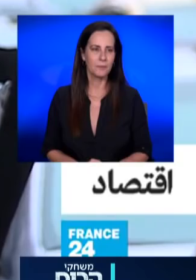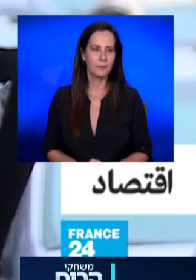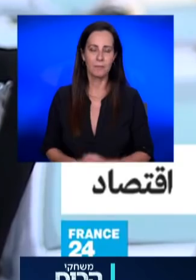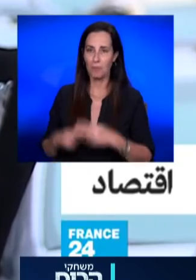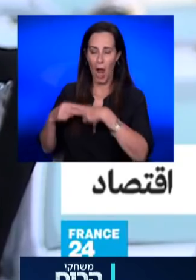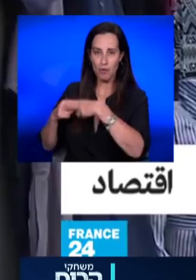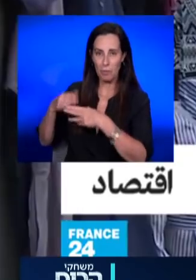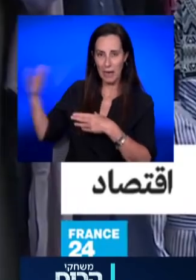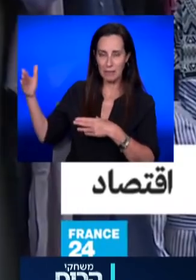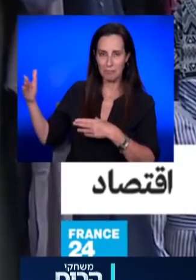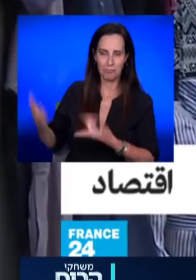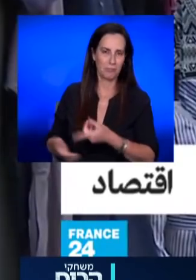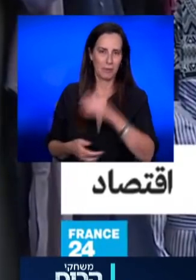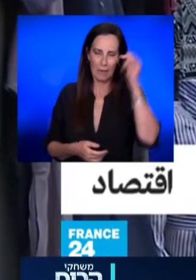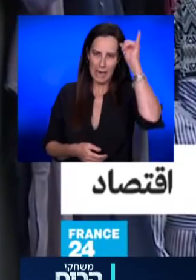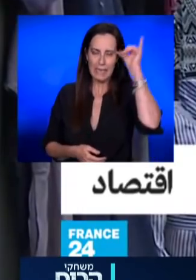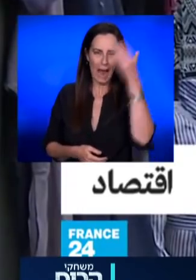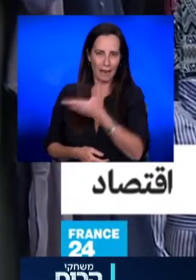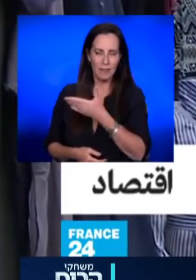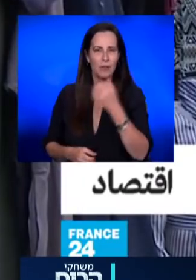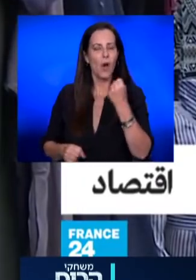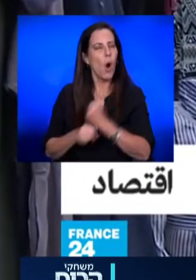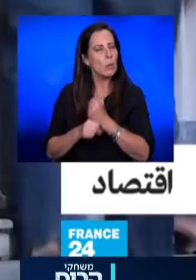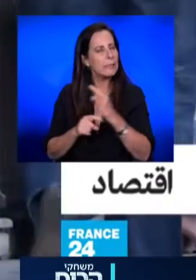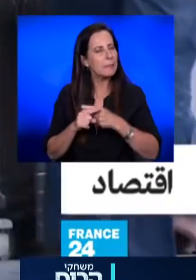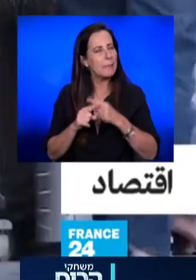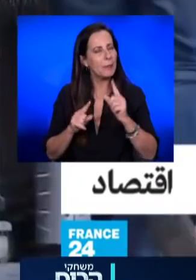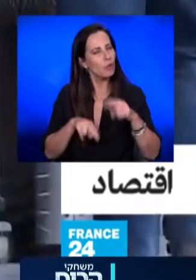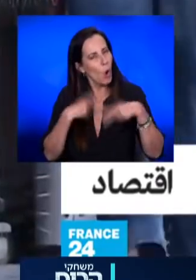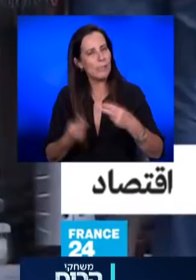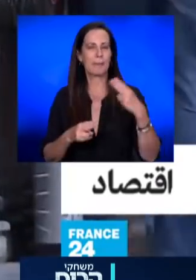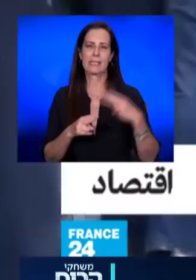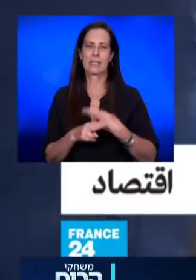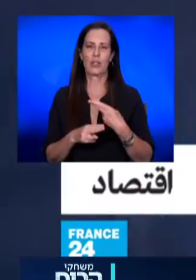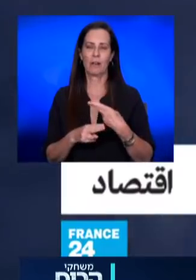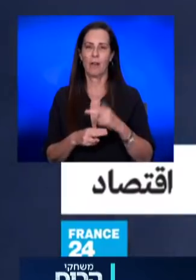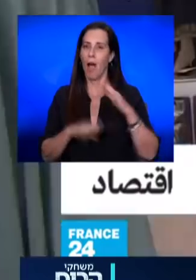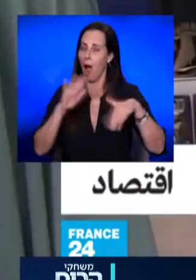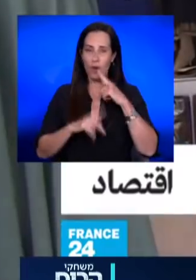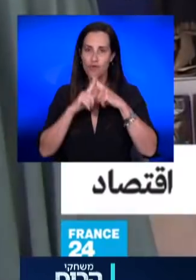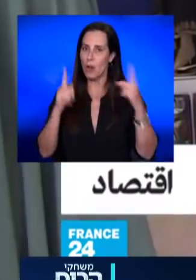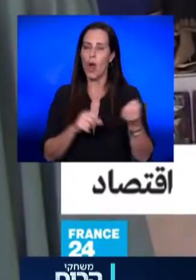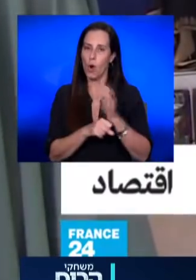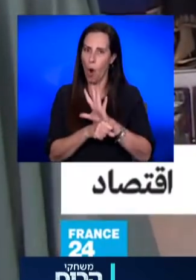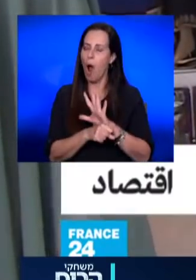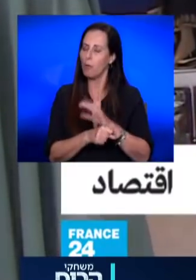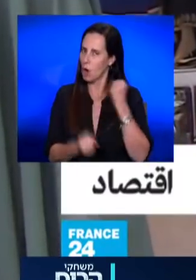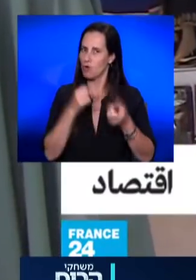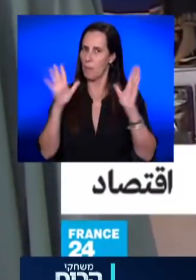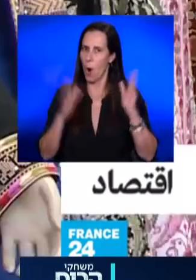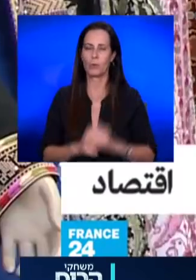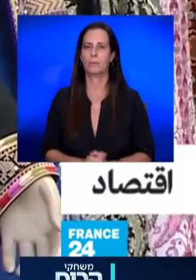שכנתנו ממזרח הממלכה האשמית בירדן עושה סימנים ראשונים של חזרה לשגרה אחרי שנת קורונה מטלטלת